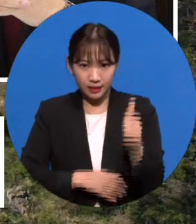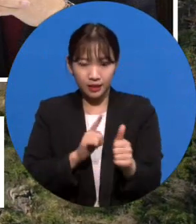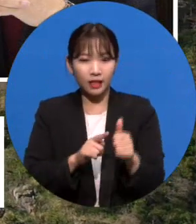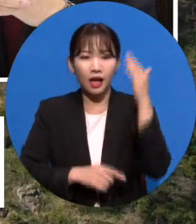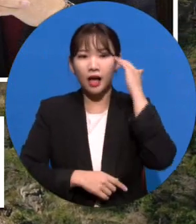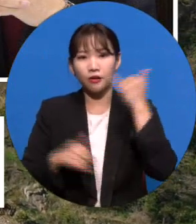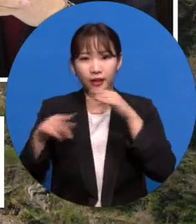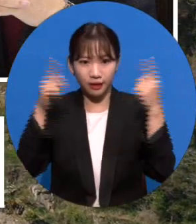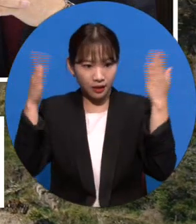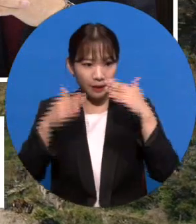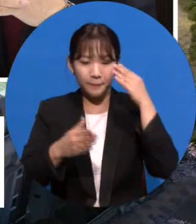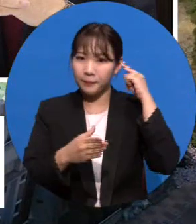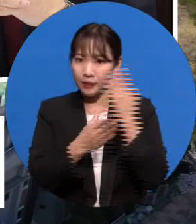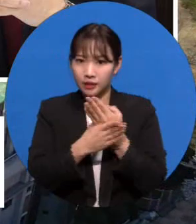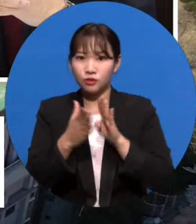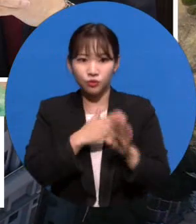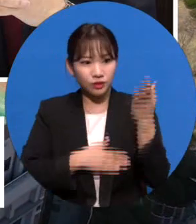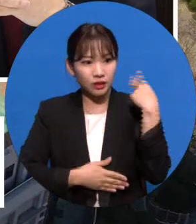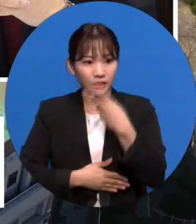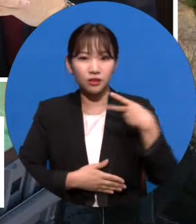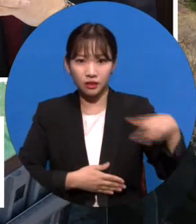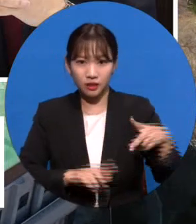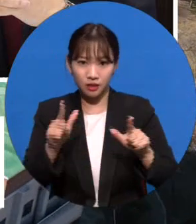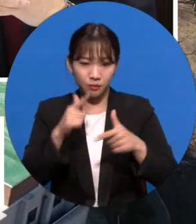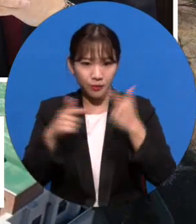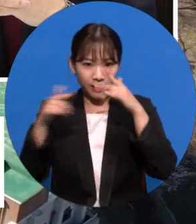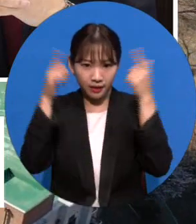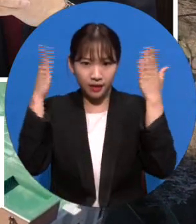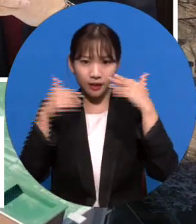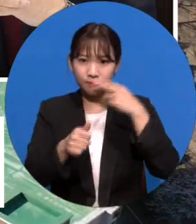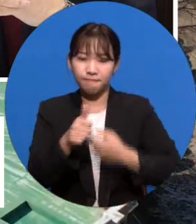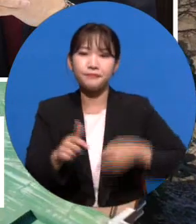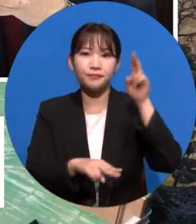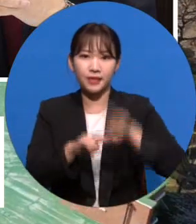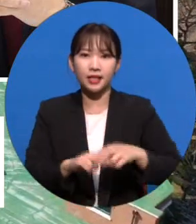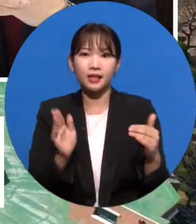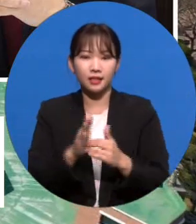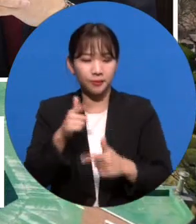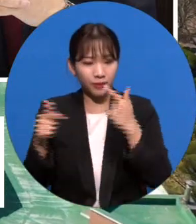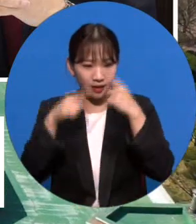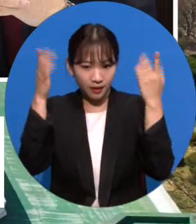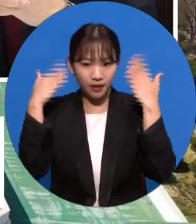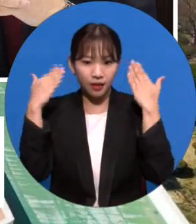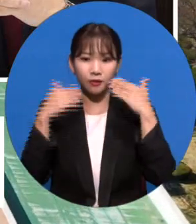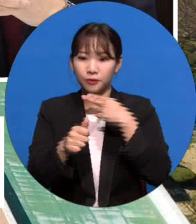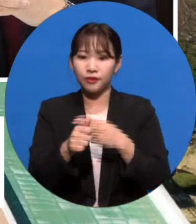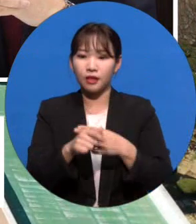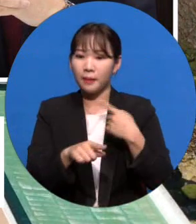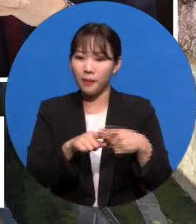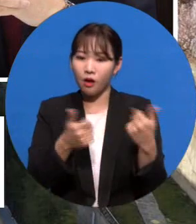한국해양대학교 박사를 거쳐 지난 2002년 목포해양대학교 교수로 부임해 쓰며 목포해양대학교 교수